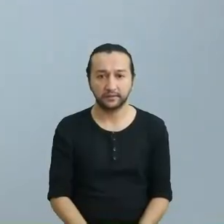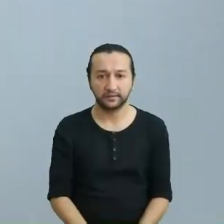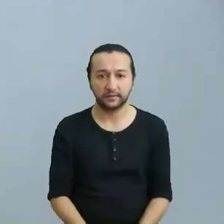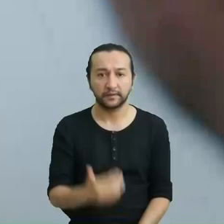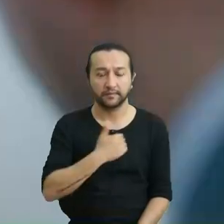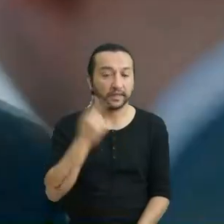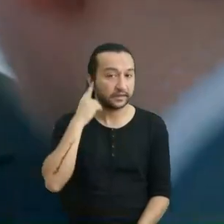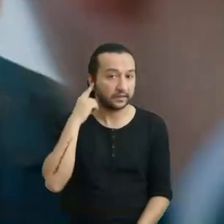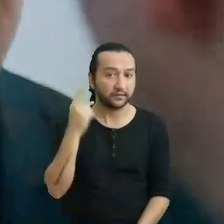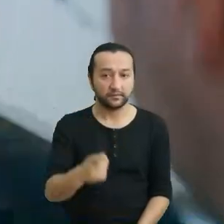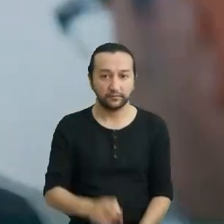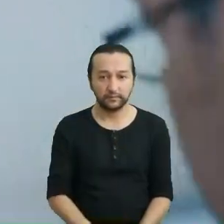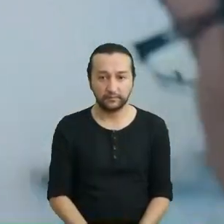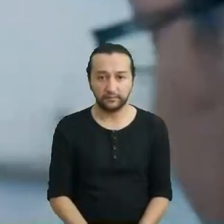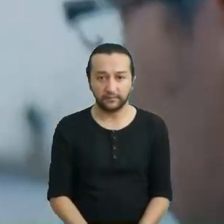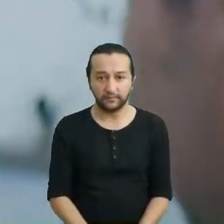Beni dinle.